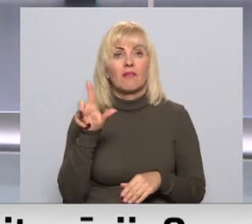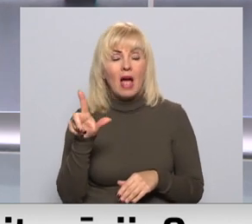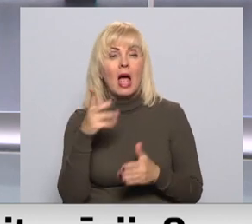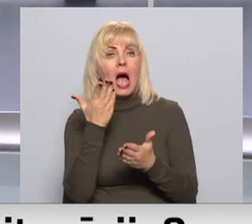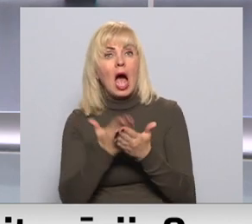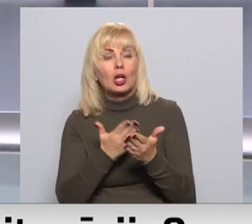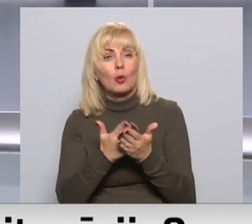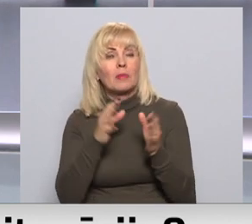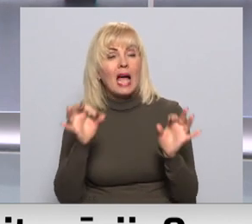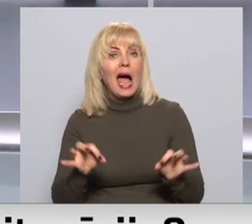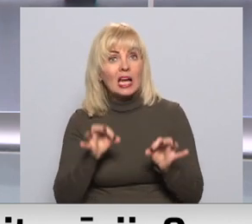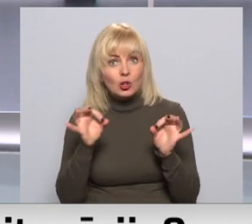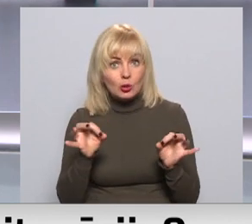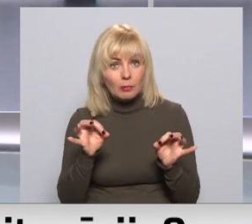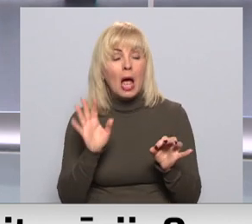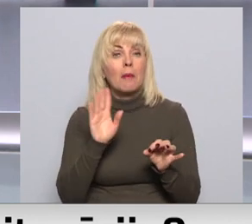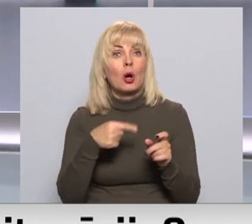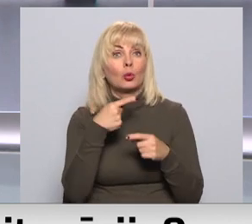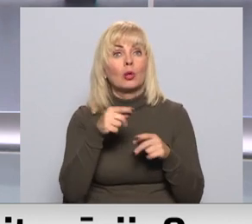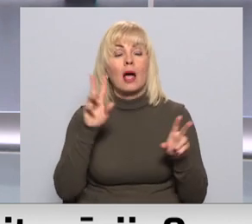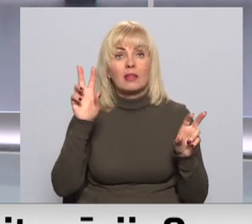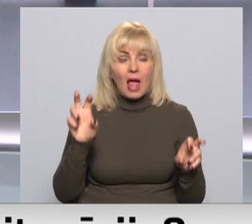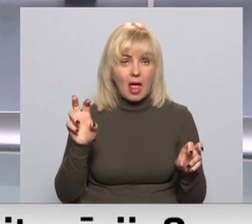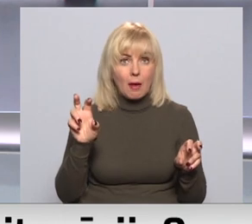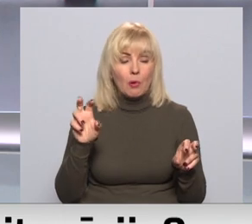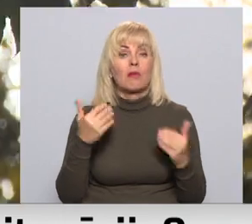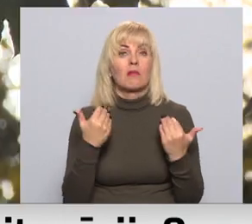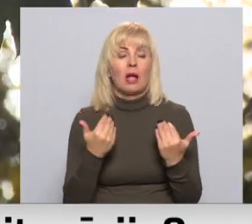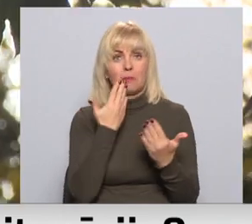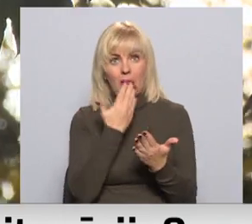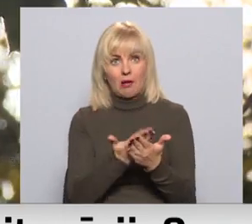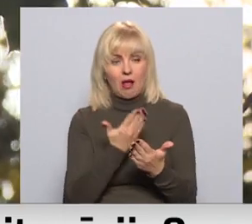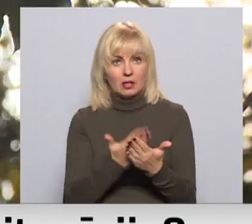un aizspriedumiem, kas valda ap šo tematu, nākamajā sižetā.